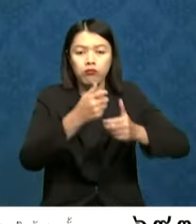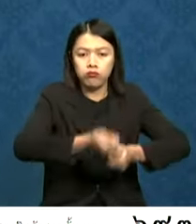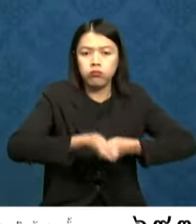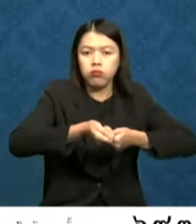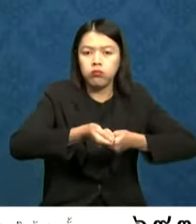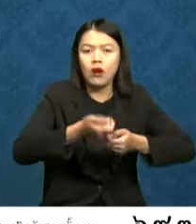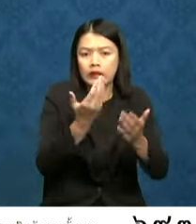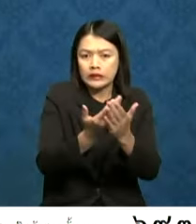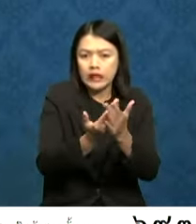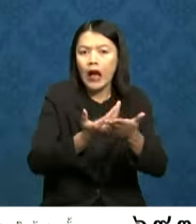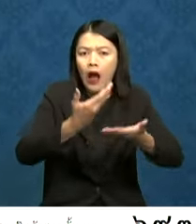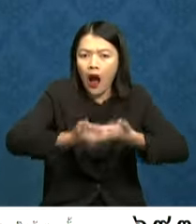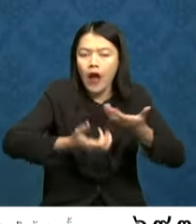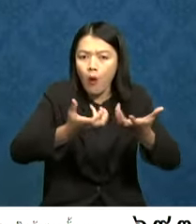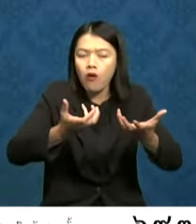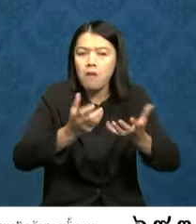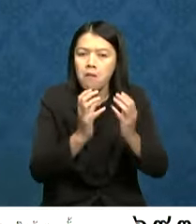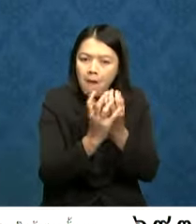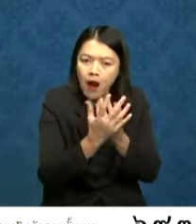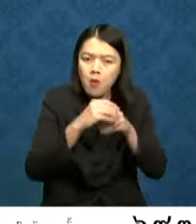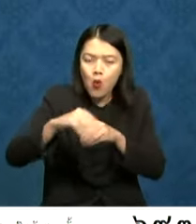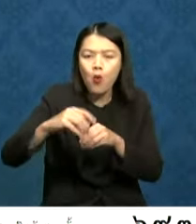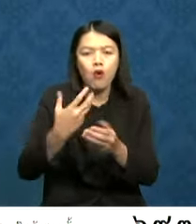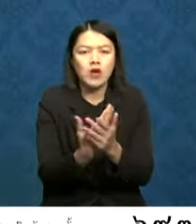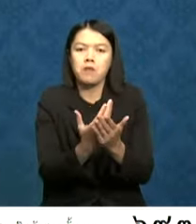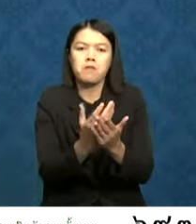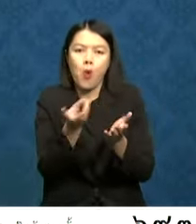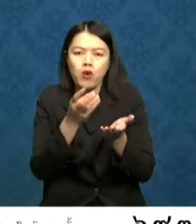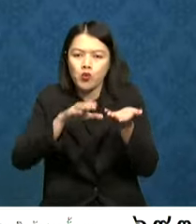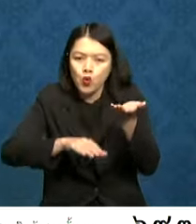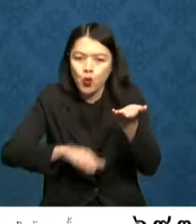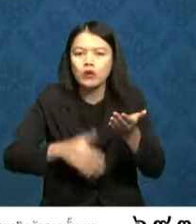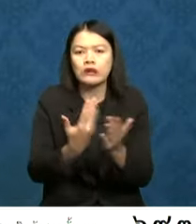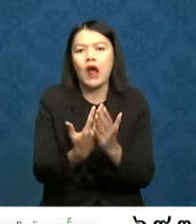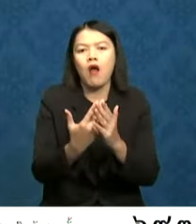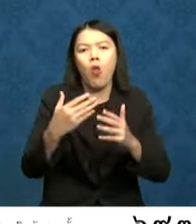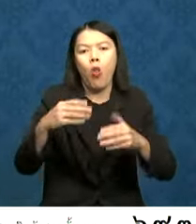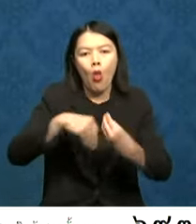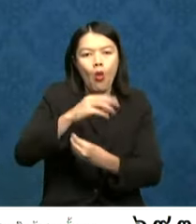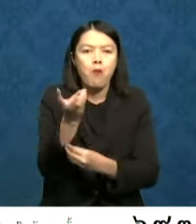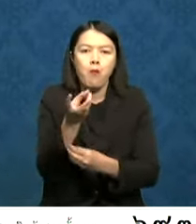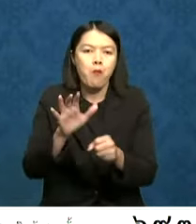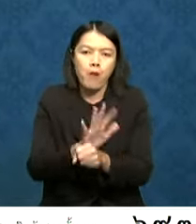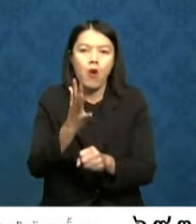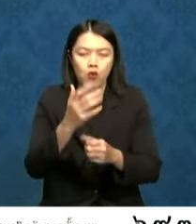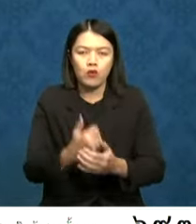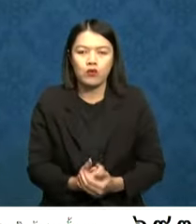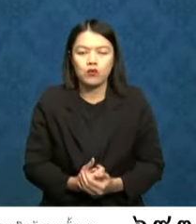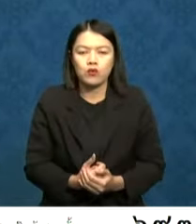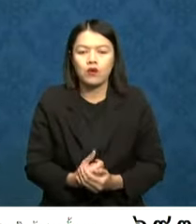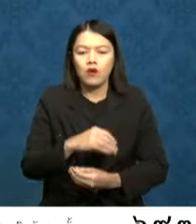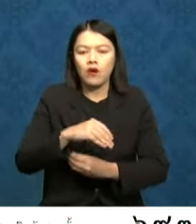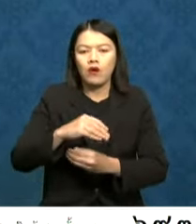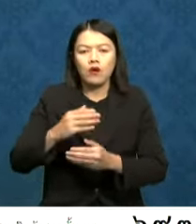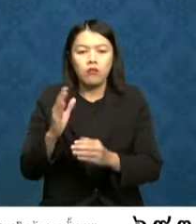โครงสร้างราคาและผลผลิตทางการเกษตรถูกทำลายรายได้มีแต่ลดภาคธุรกิจครับเจอกับปัญหาต้นทุน